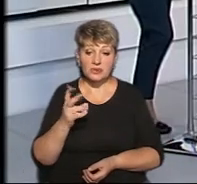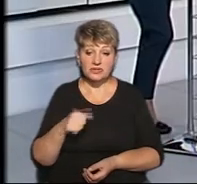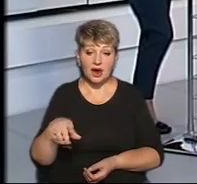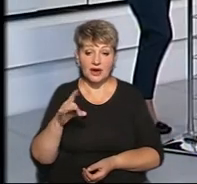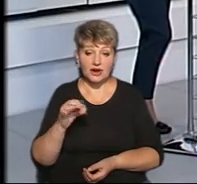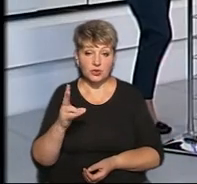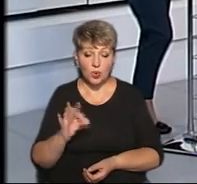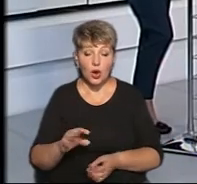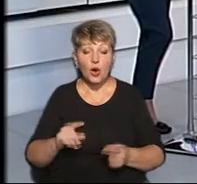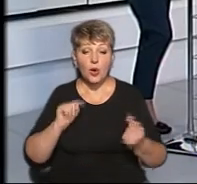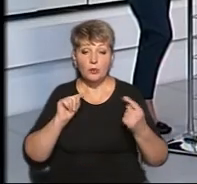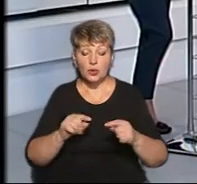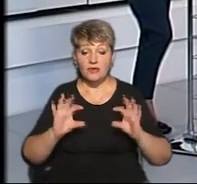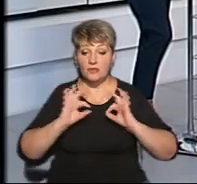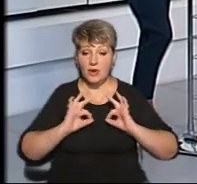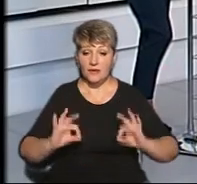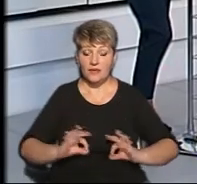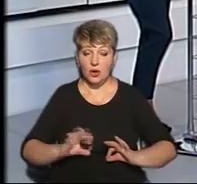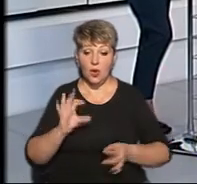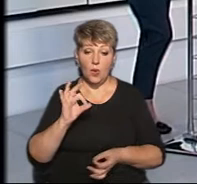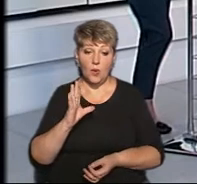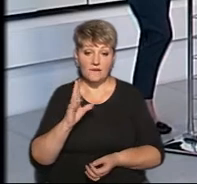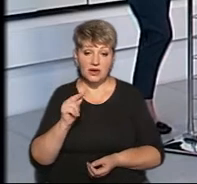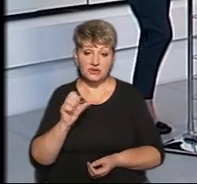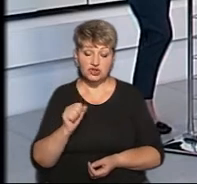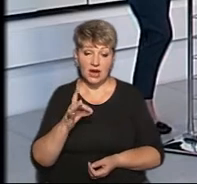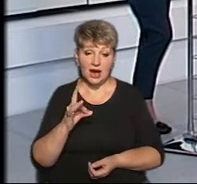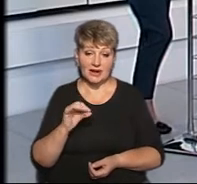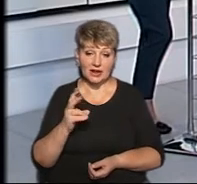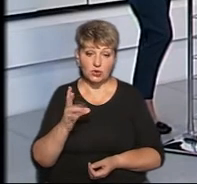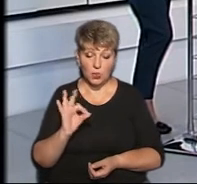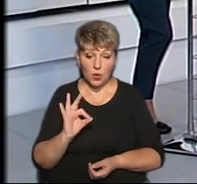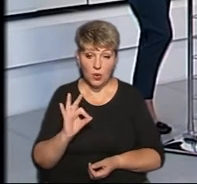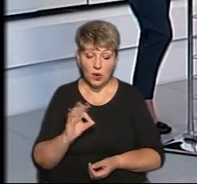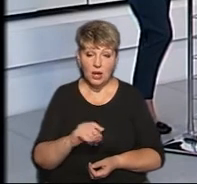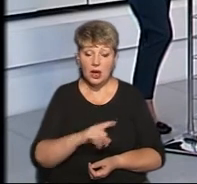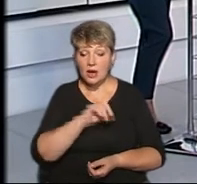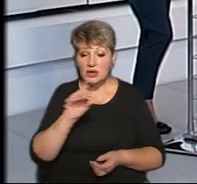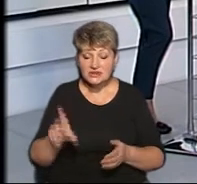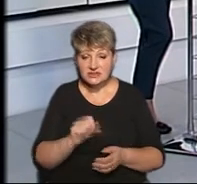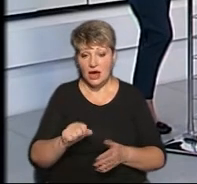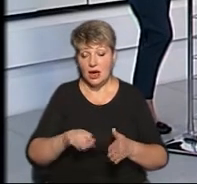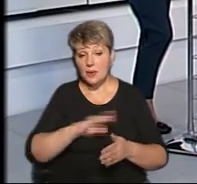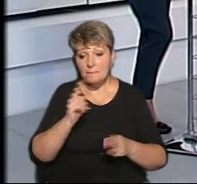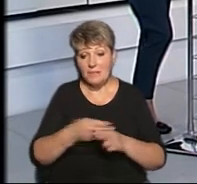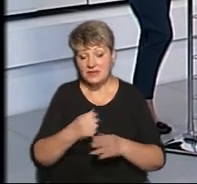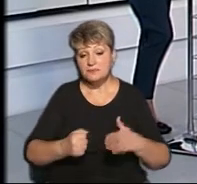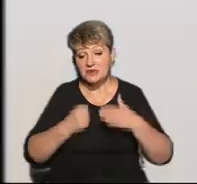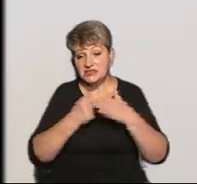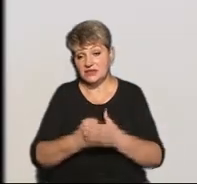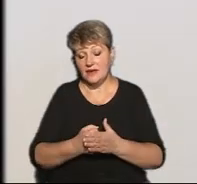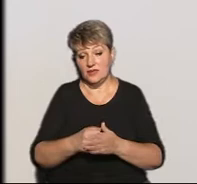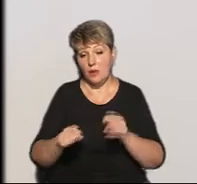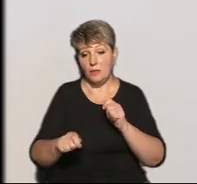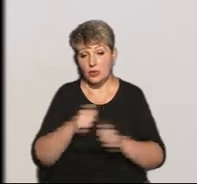прокурора, проти прокурора області Овчаренка, проти процесуального прокурора Бондаренка за безпідставне порушення кримінальної справи,